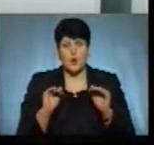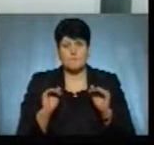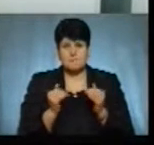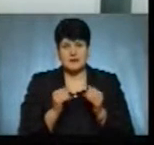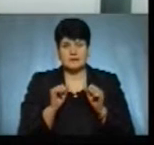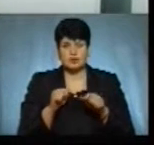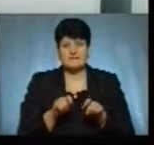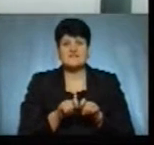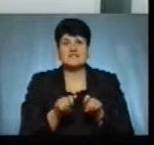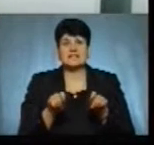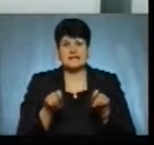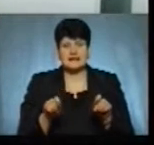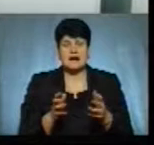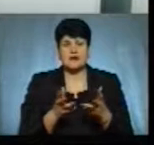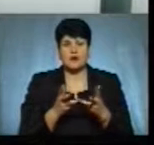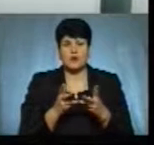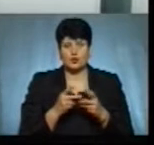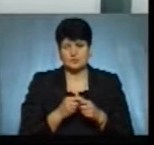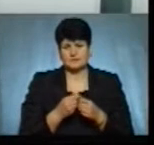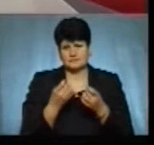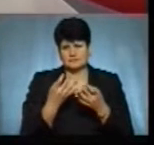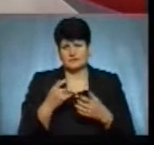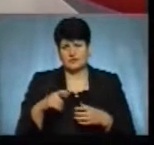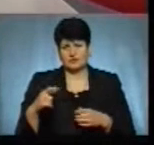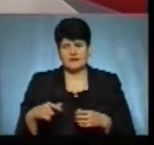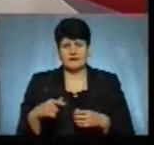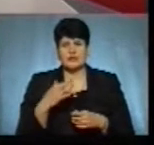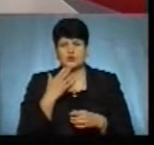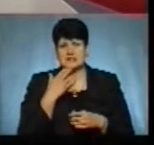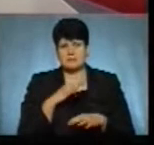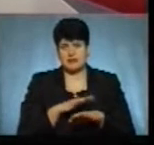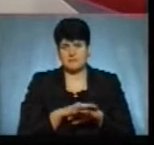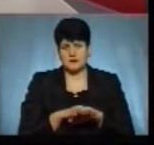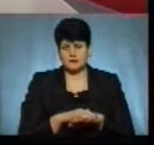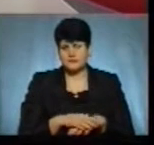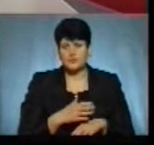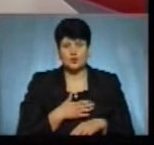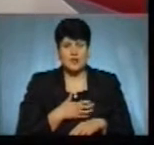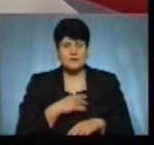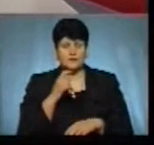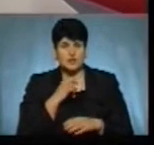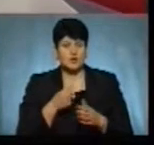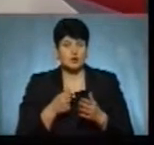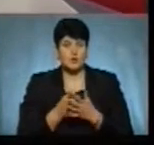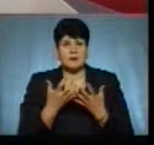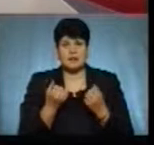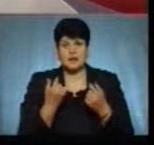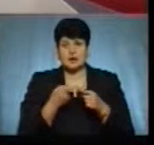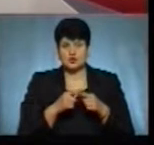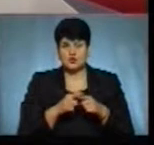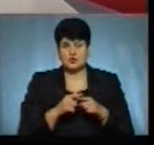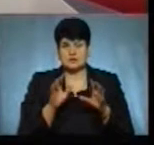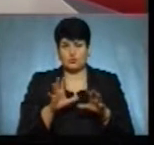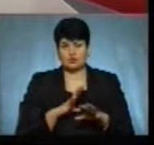можливість відкриття рахунків фізичним особам в іноземних банках. Формально в нас в Україні до прийняття цього закону це було